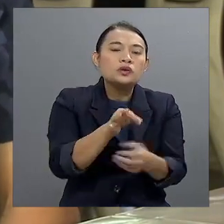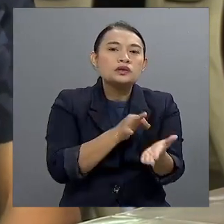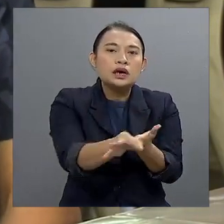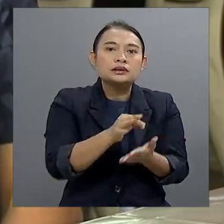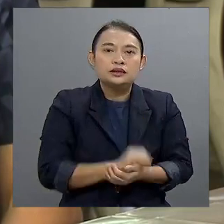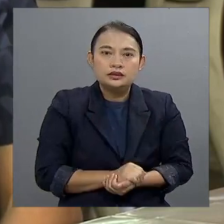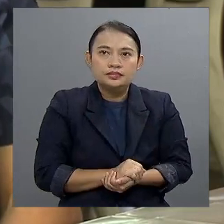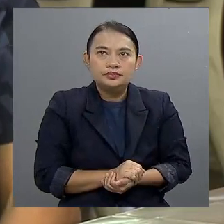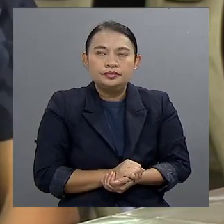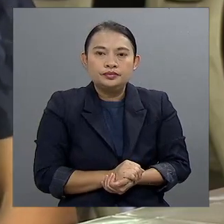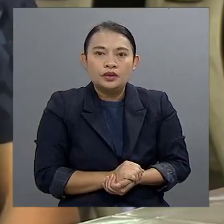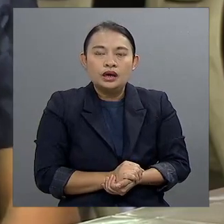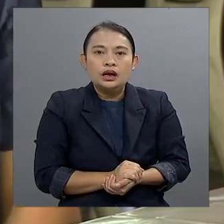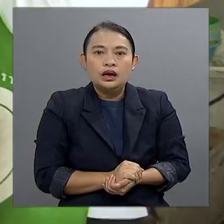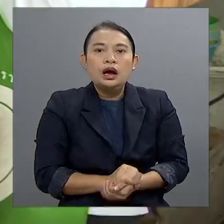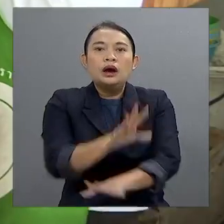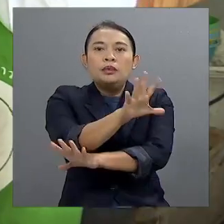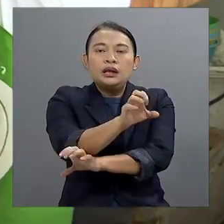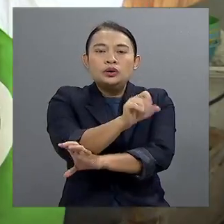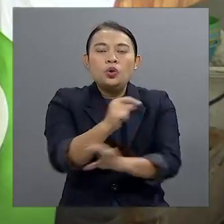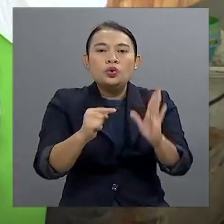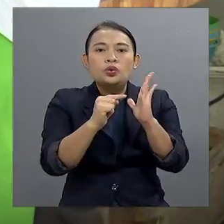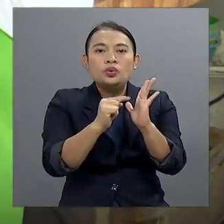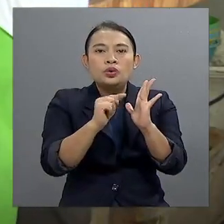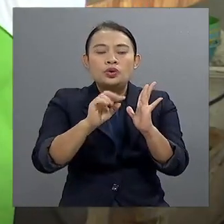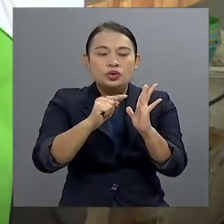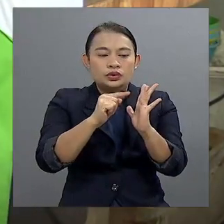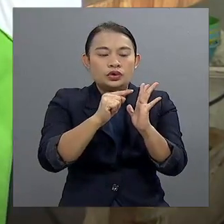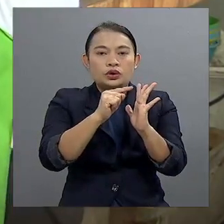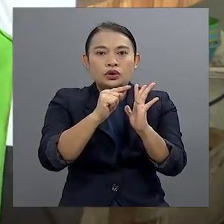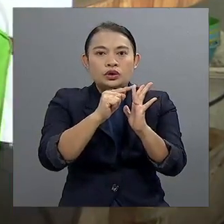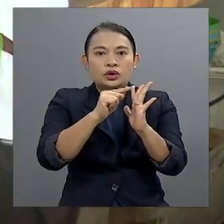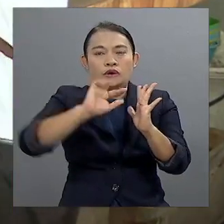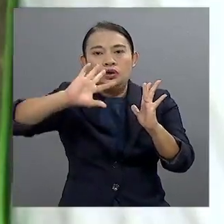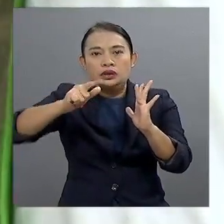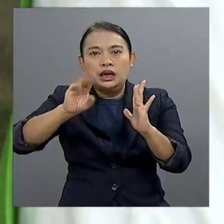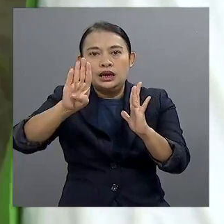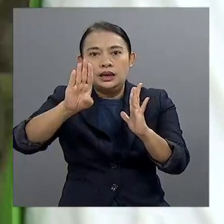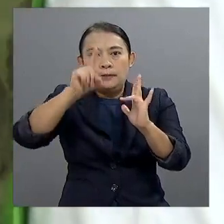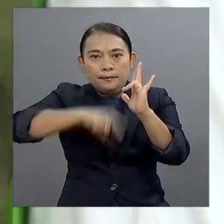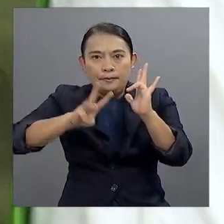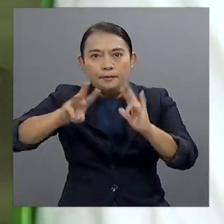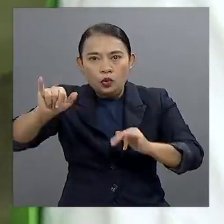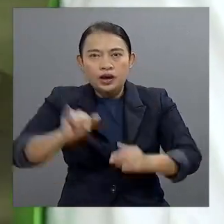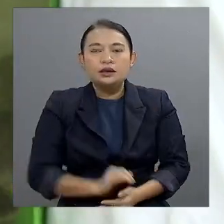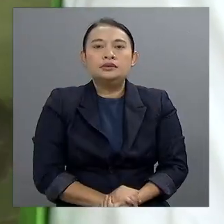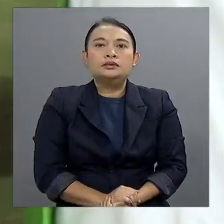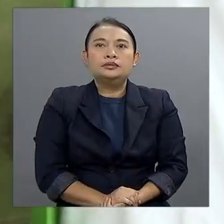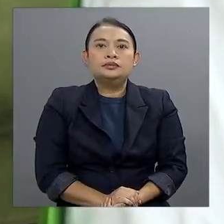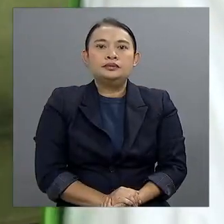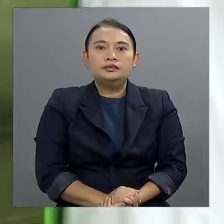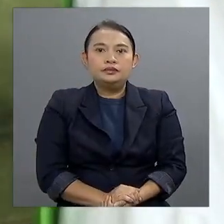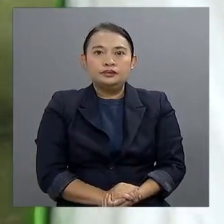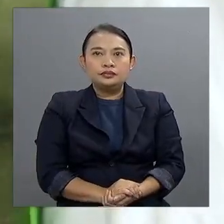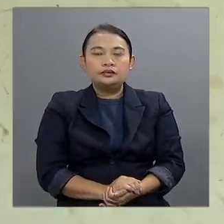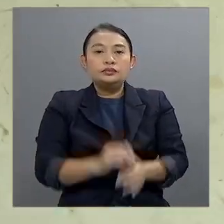บวยส่วนใหญ่จะไปใช้ทดแทนก่อน การระบาดของโควิด-19 ระลอกใหม่นี้ที่พบผู้ติดเชื้อมาก